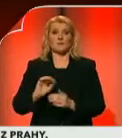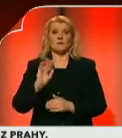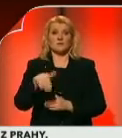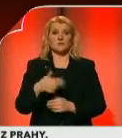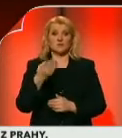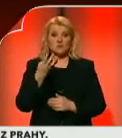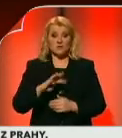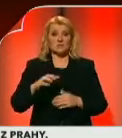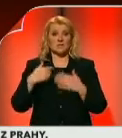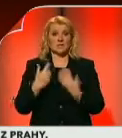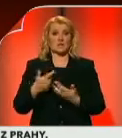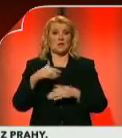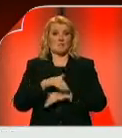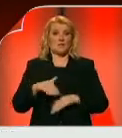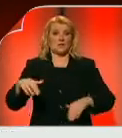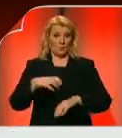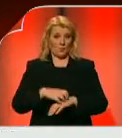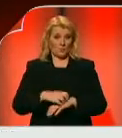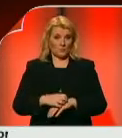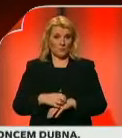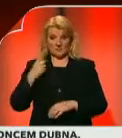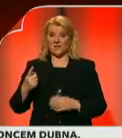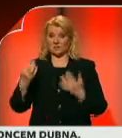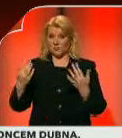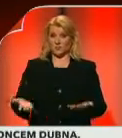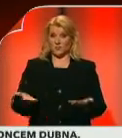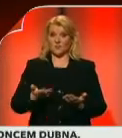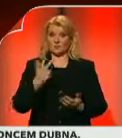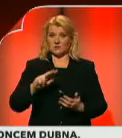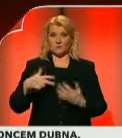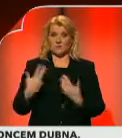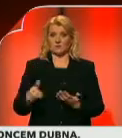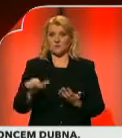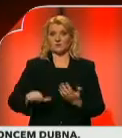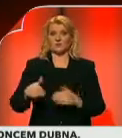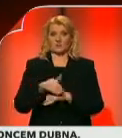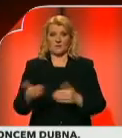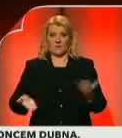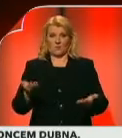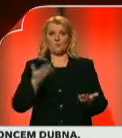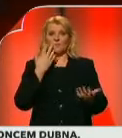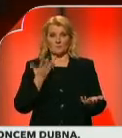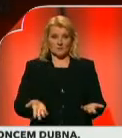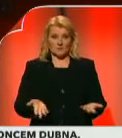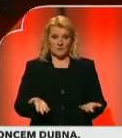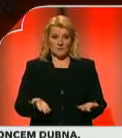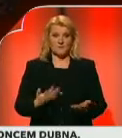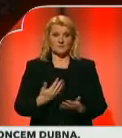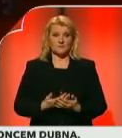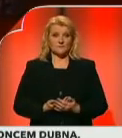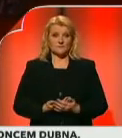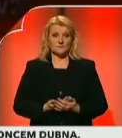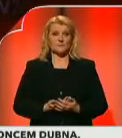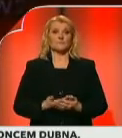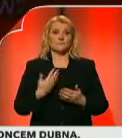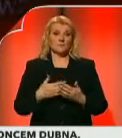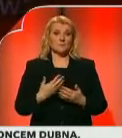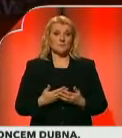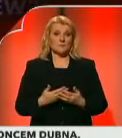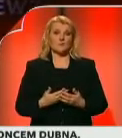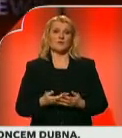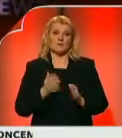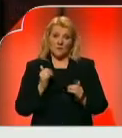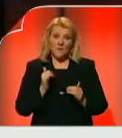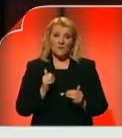470 milionů korun. Porovnejte si to s těmi 380 nebo kolika miliony, které jste citovala vy, takže to si myslím,